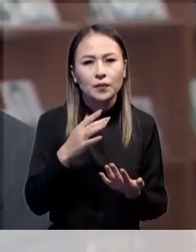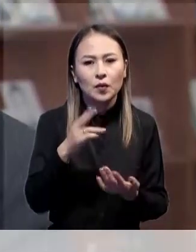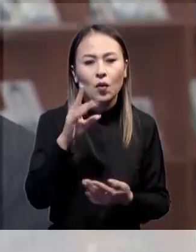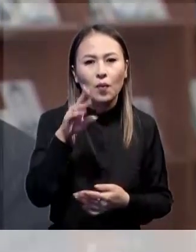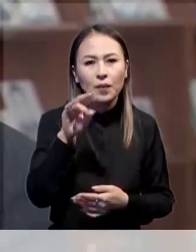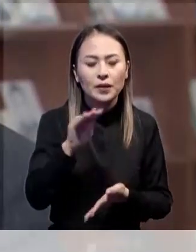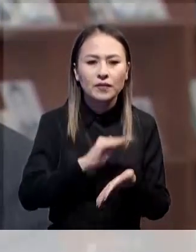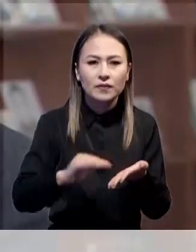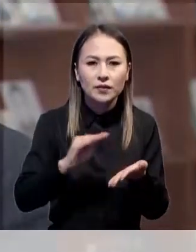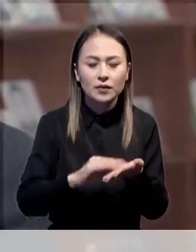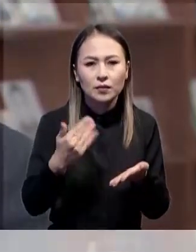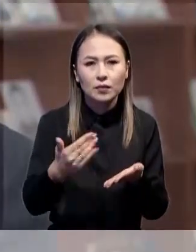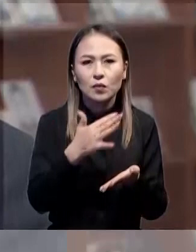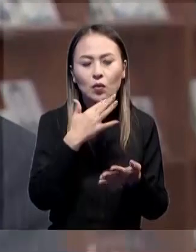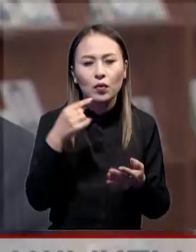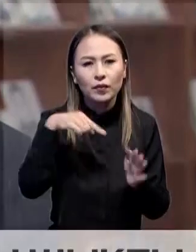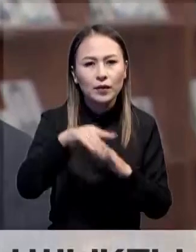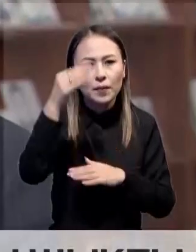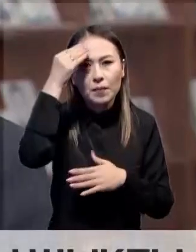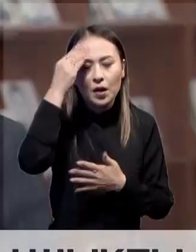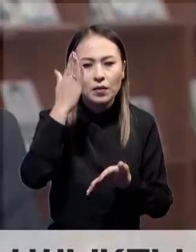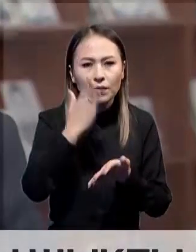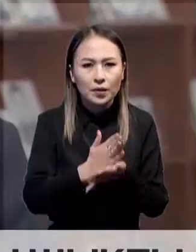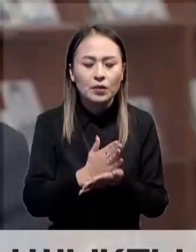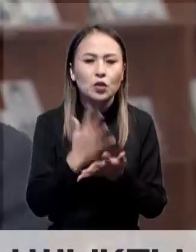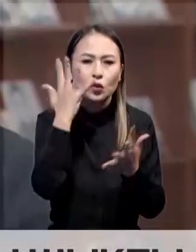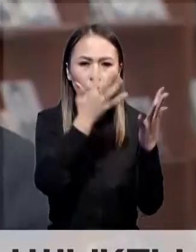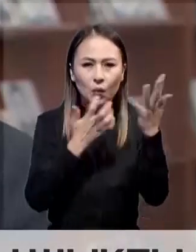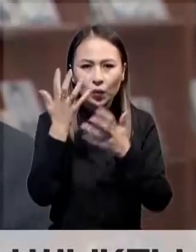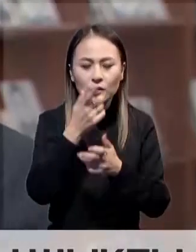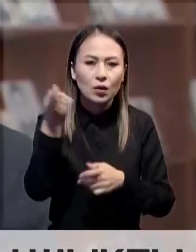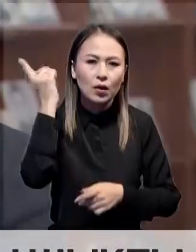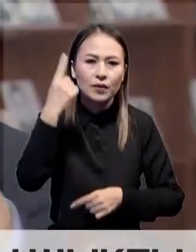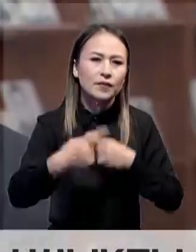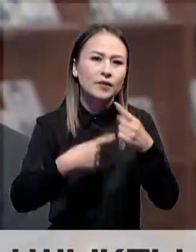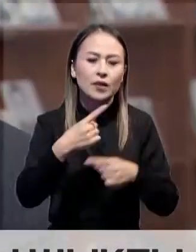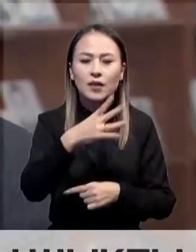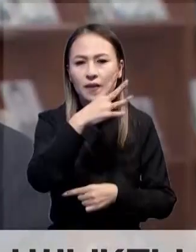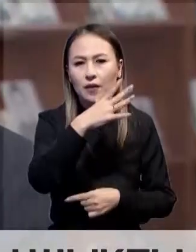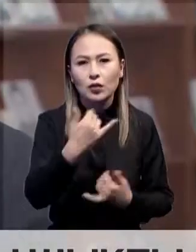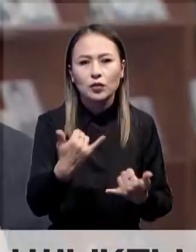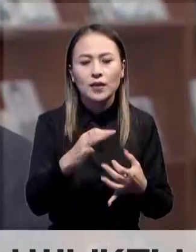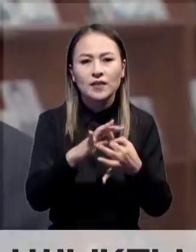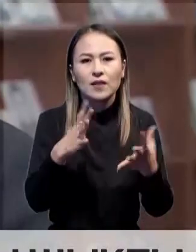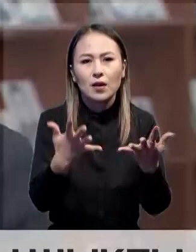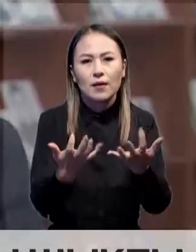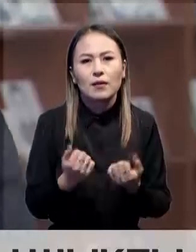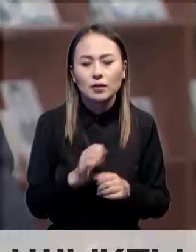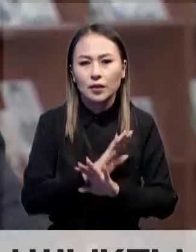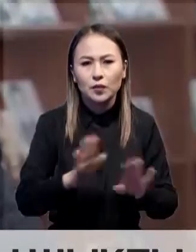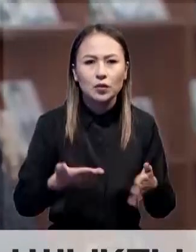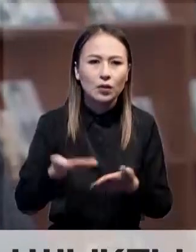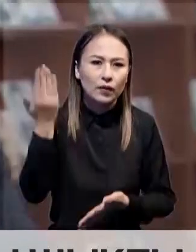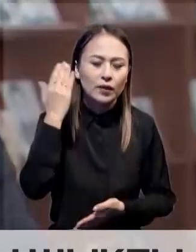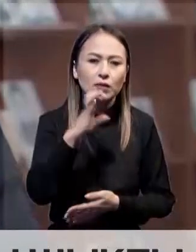Көпеннің сатирасында ол үлкен астар болатын, салмақ болатын. Және ол совет заманында біз мысалы бүгінгідей тәуелсіздік алған еркіндік заманында емес,